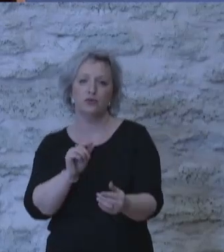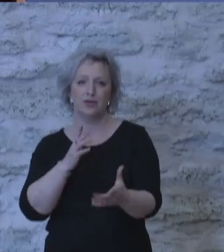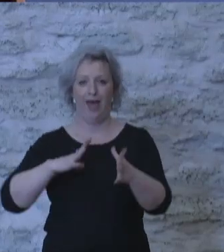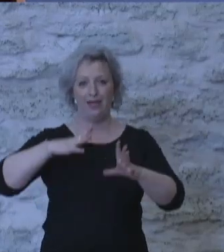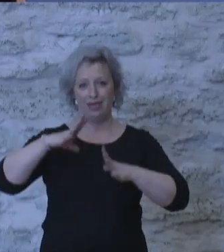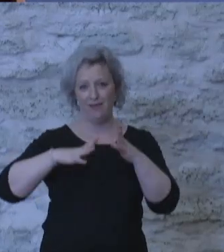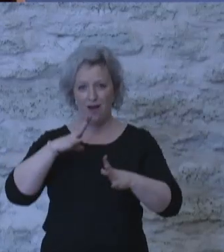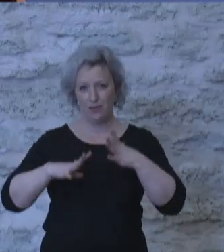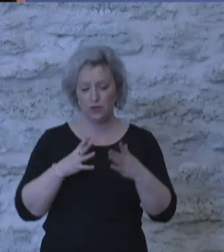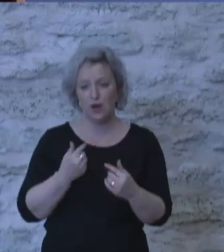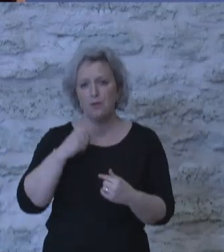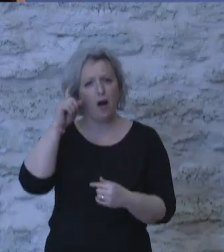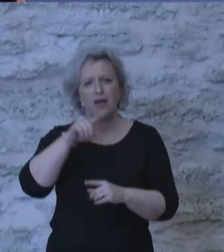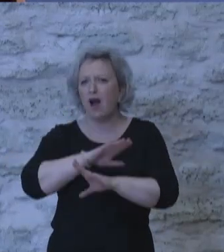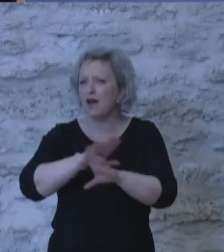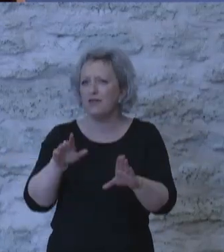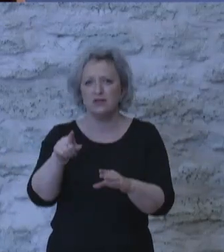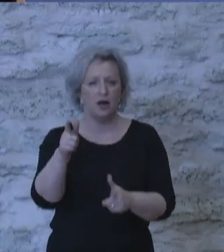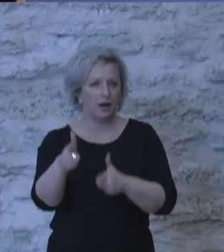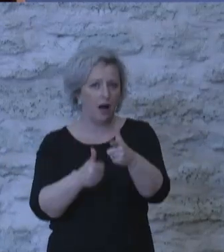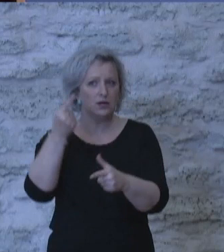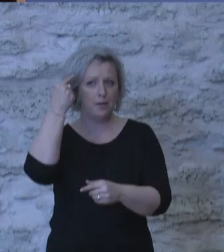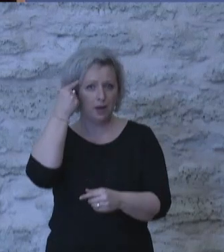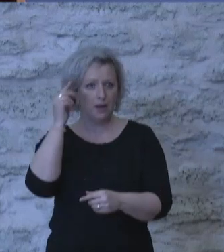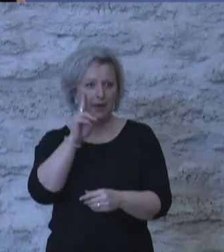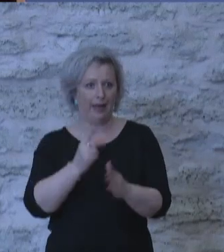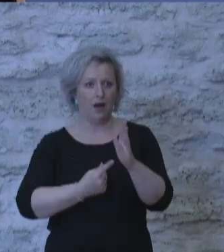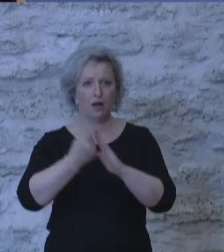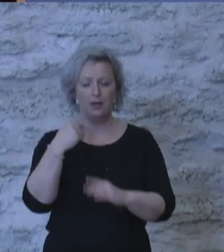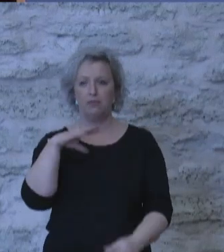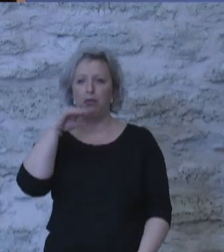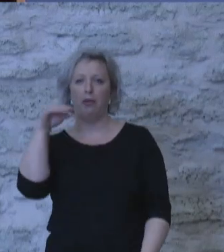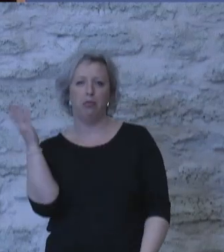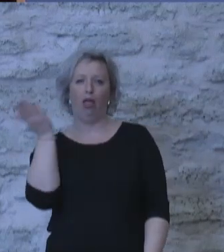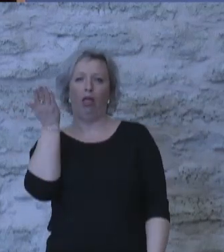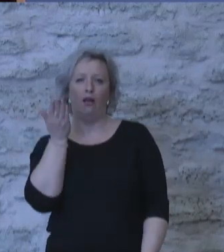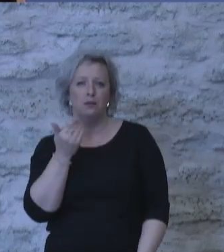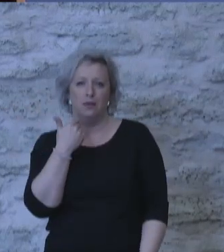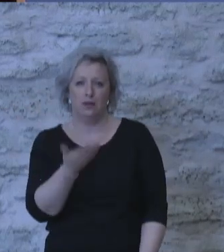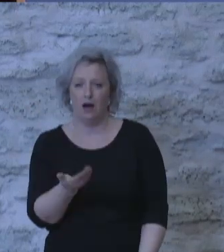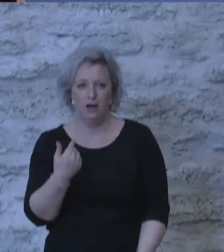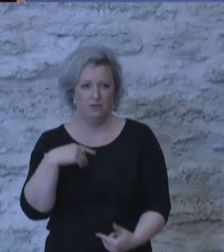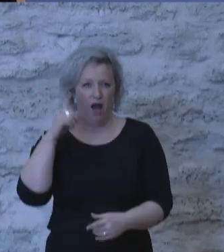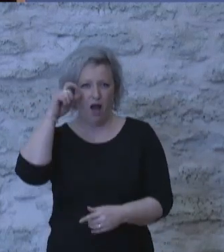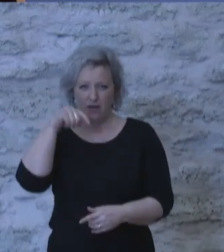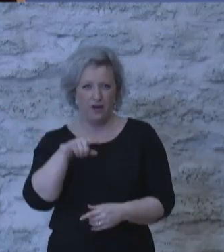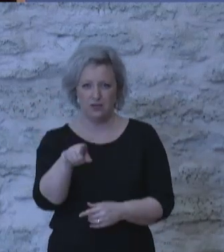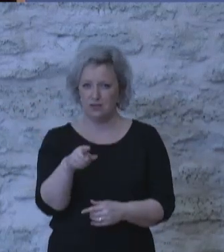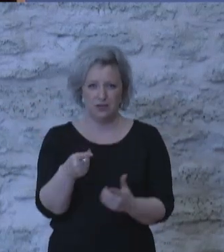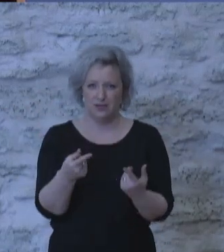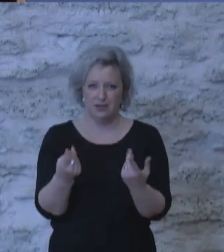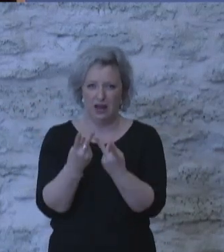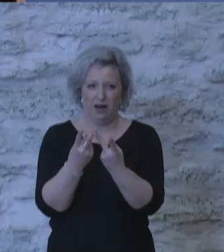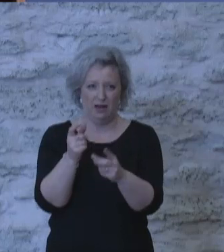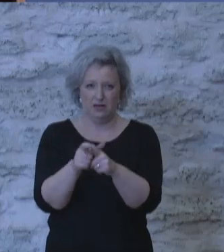ei arva tegelikult, et sa mõtlesid reaalselt, et keegi siin mingit mõla ajab, nii et ma ei usu, et sa, no ma arvan, et ei tasu nii üksi